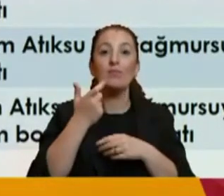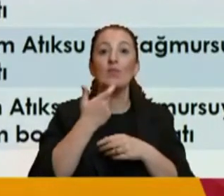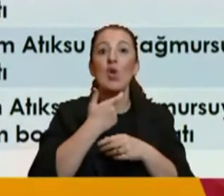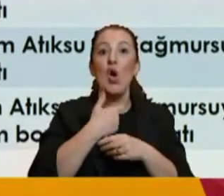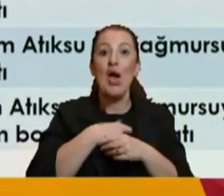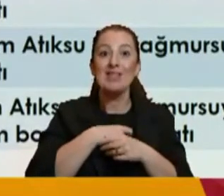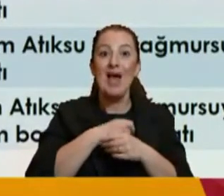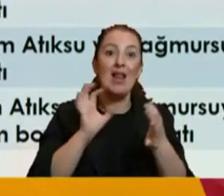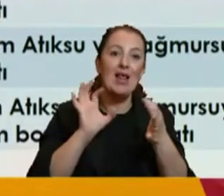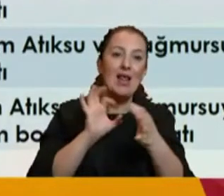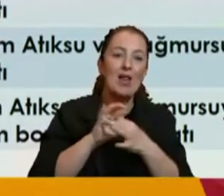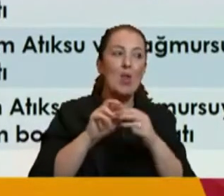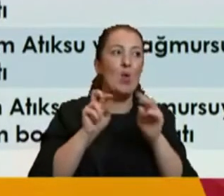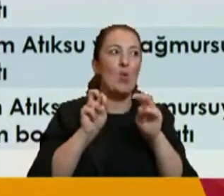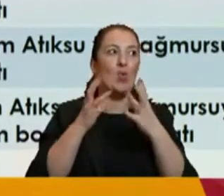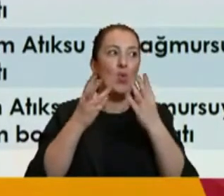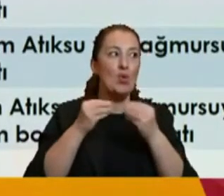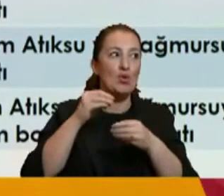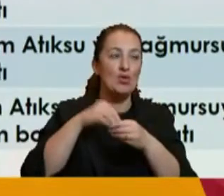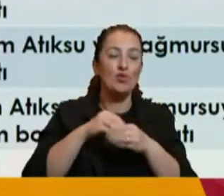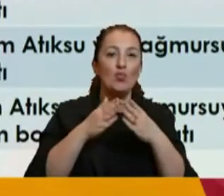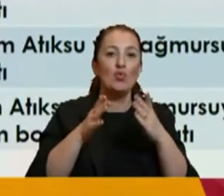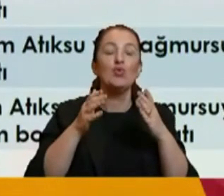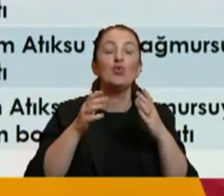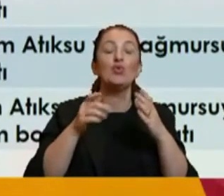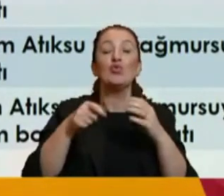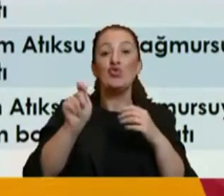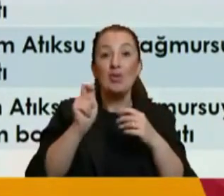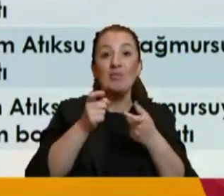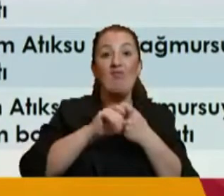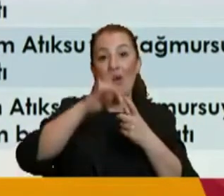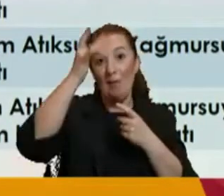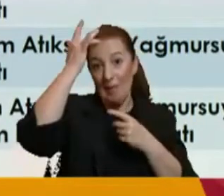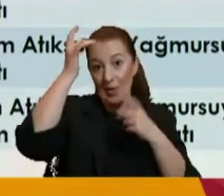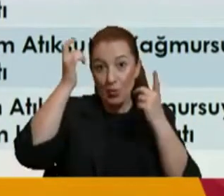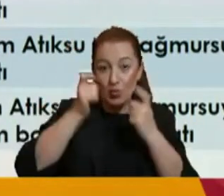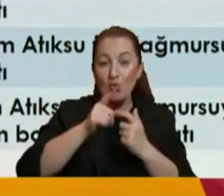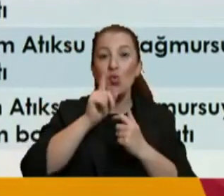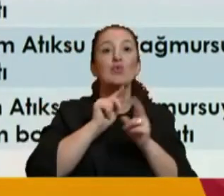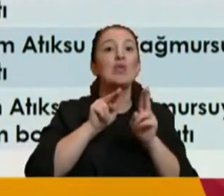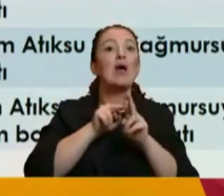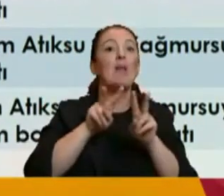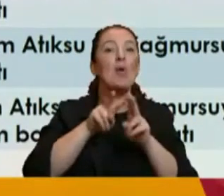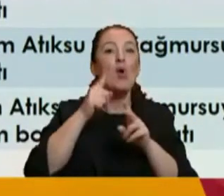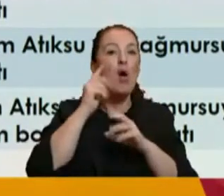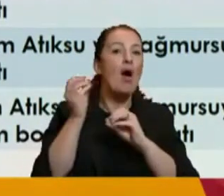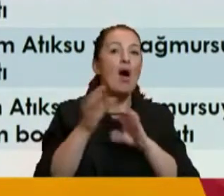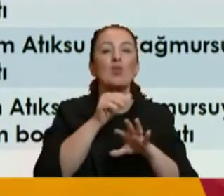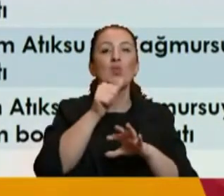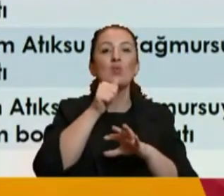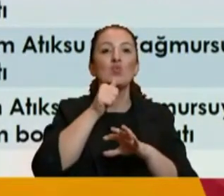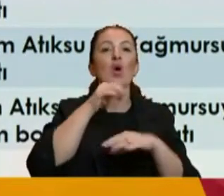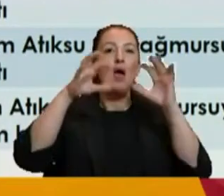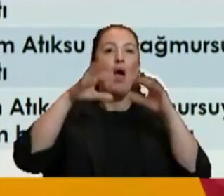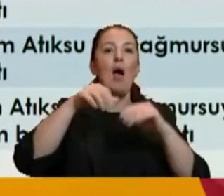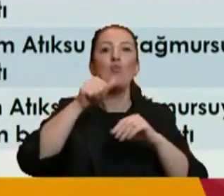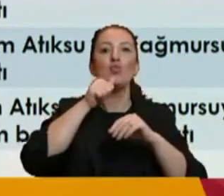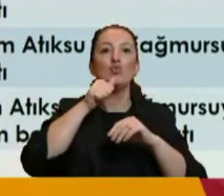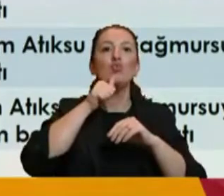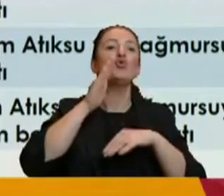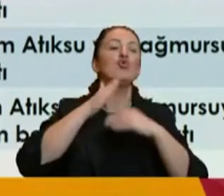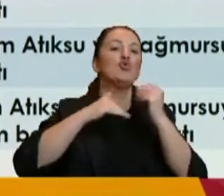ilgilendikleri konular olduğu için Büyükçekmece ve Beylikdüzü'nde yüz kilometre atık su ve yağmur suyu inşaatı yapacağız